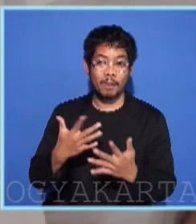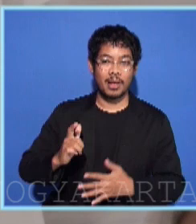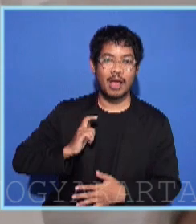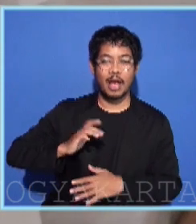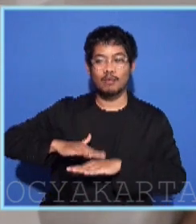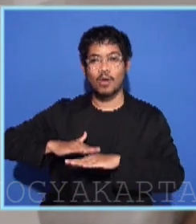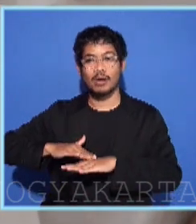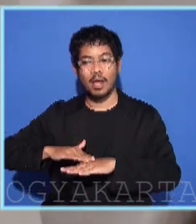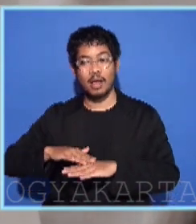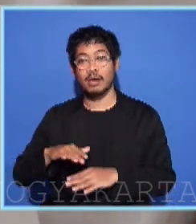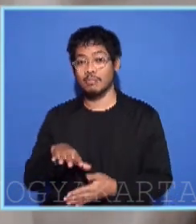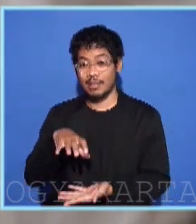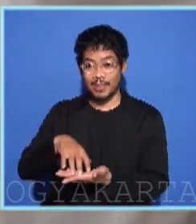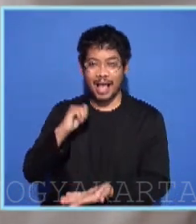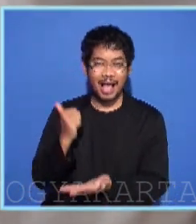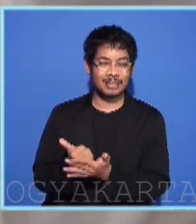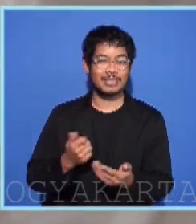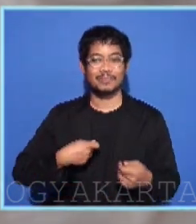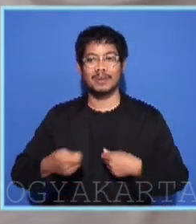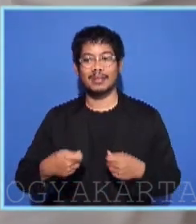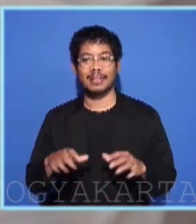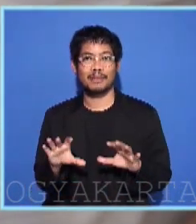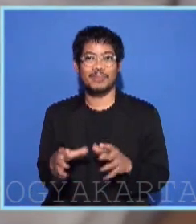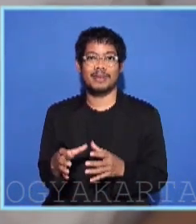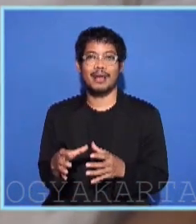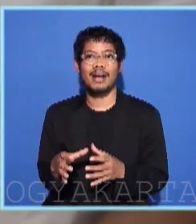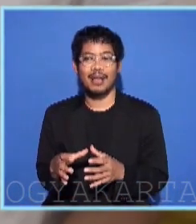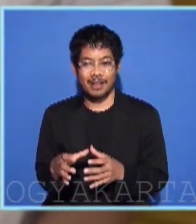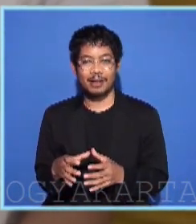produk lokal usaha mikro, kecil, dan menengah Daerah Istimewa Yogyakarta.